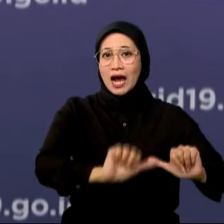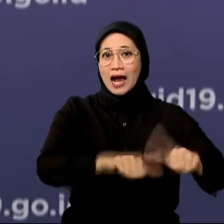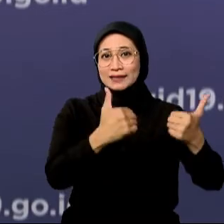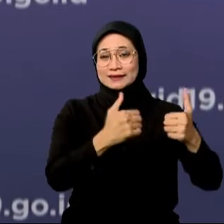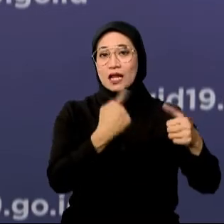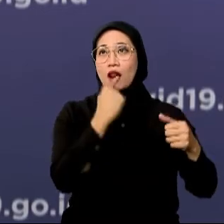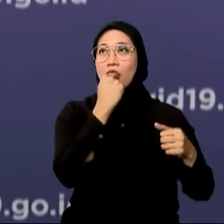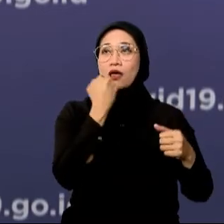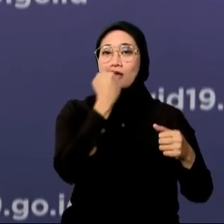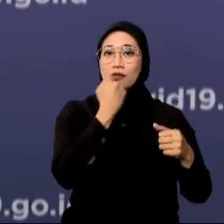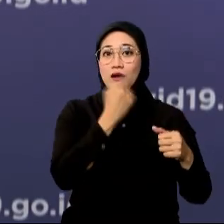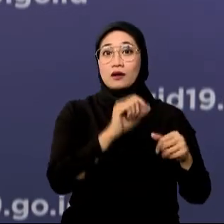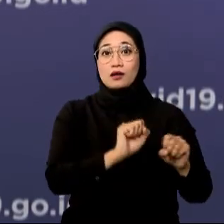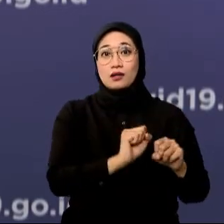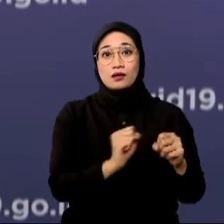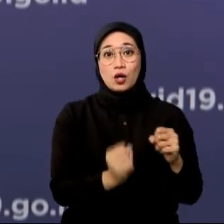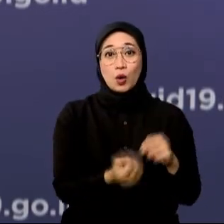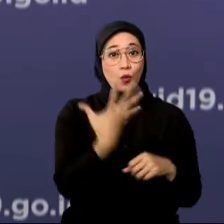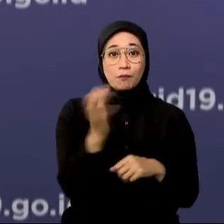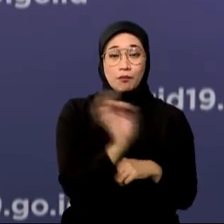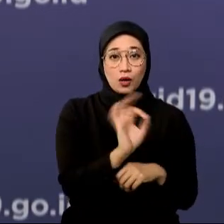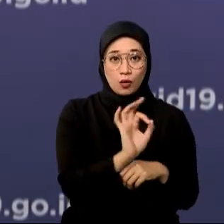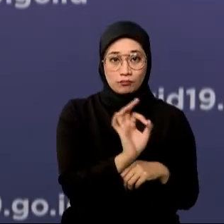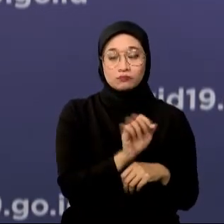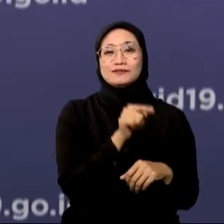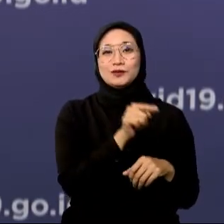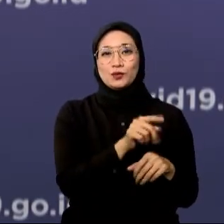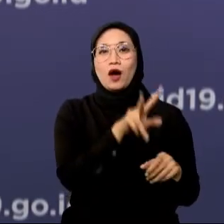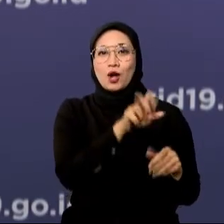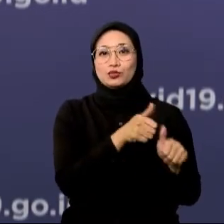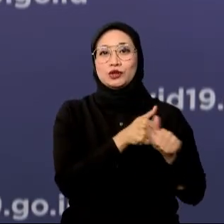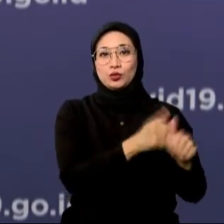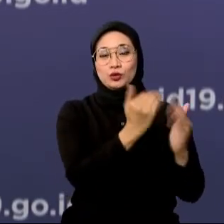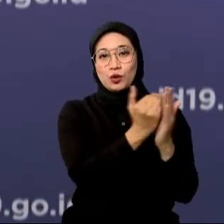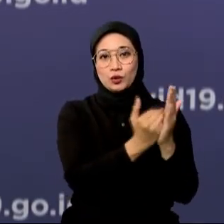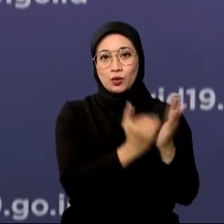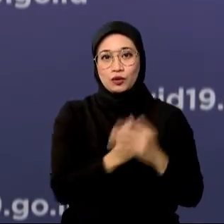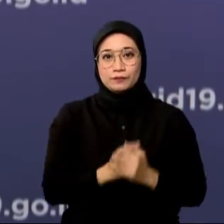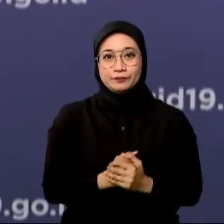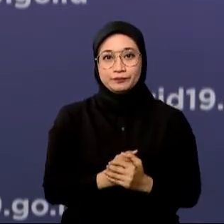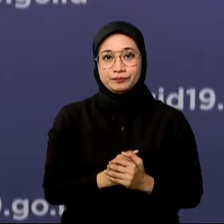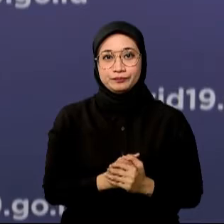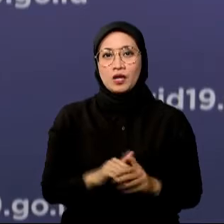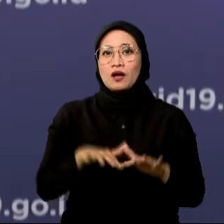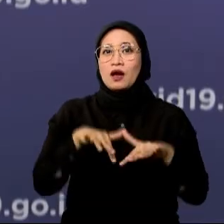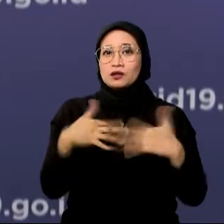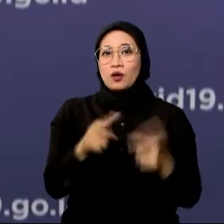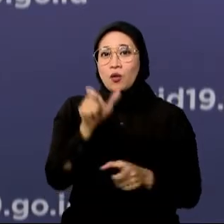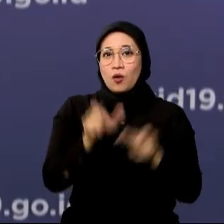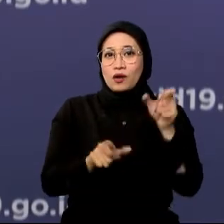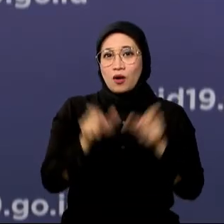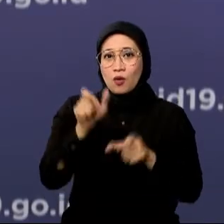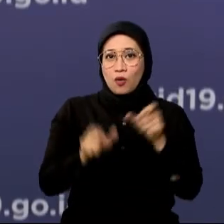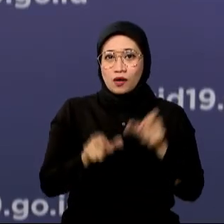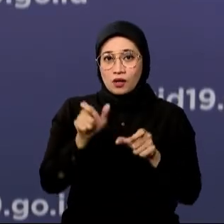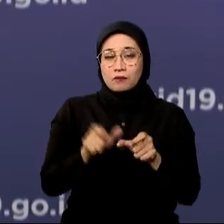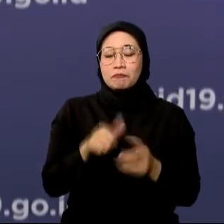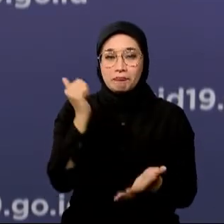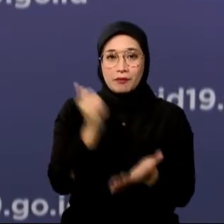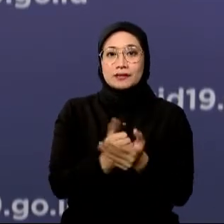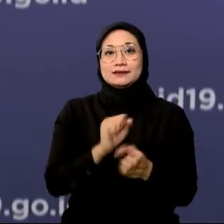Kedua, jenazah pasien dari dalam rumah sakit yang telah ditentukan sebagai kasus probable atau konfirmasi